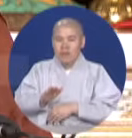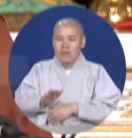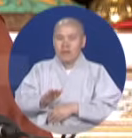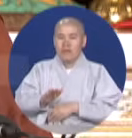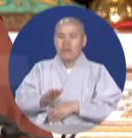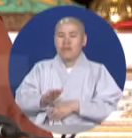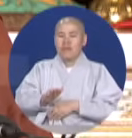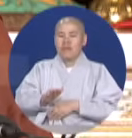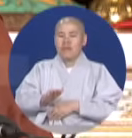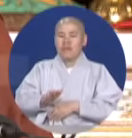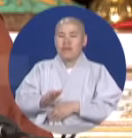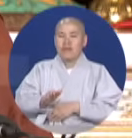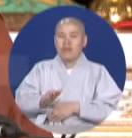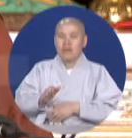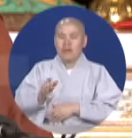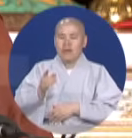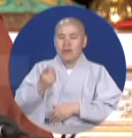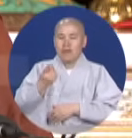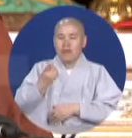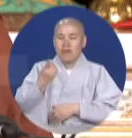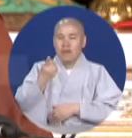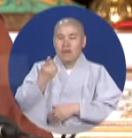만면천두가 수각이나